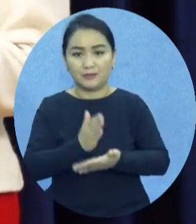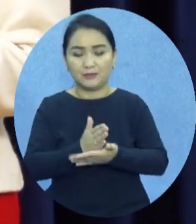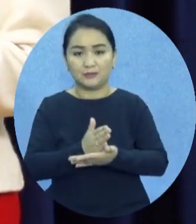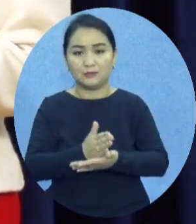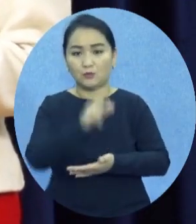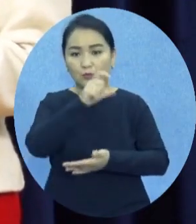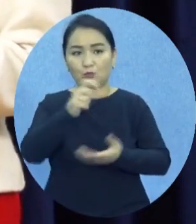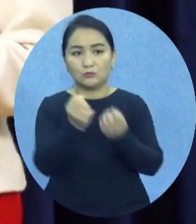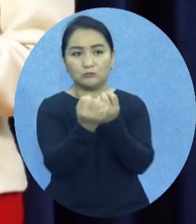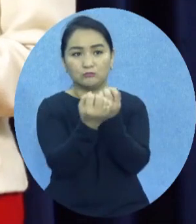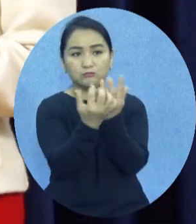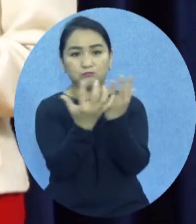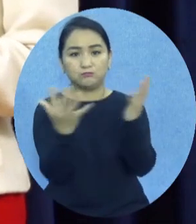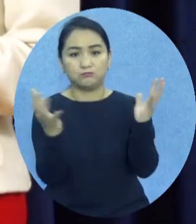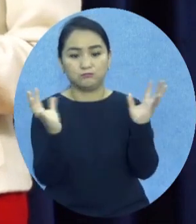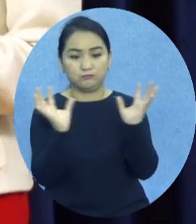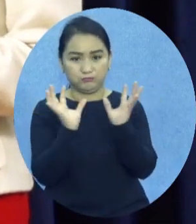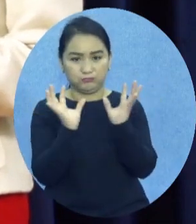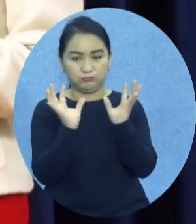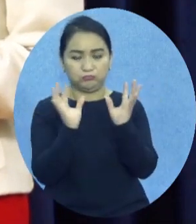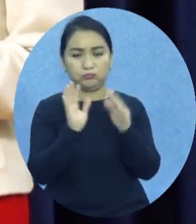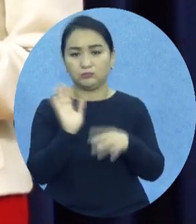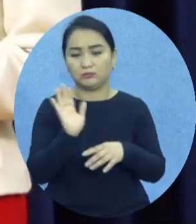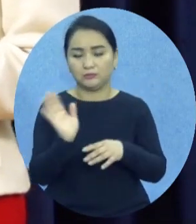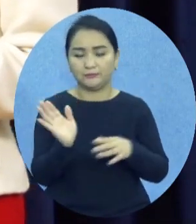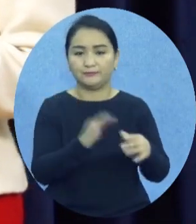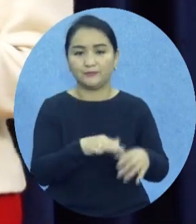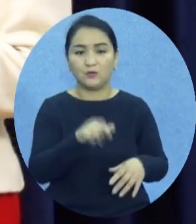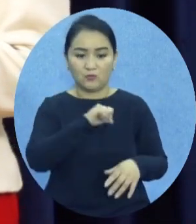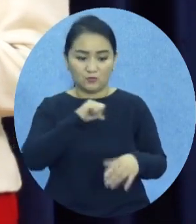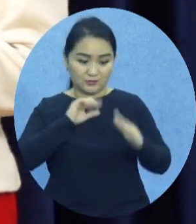уулзахгүй нэг тайрах дотроо л байх нь их чухал байгаад байгаа.